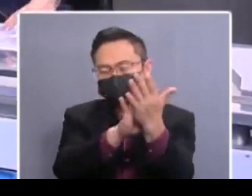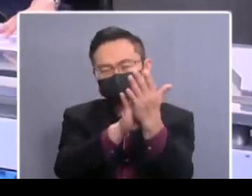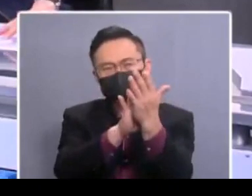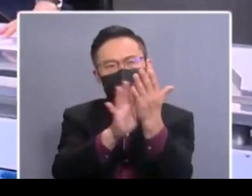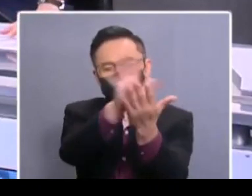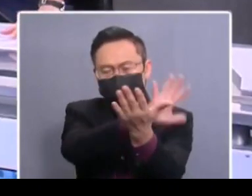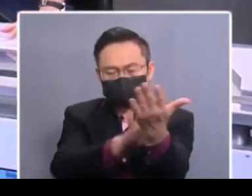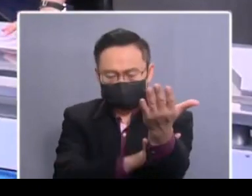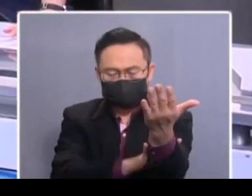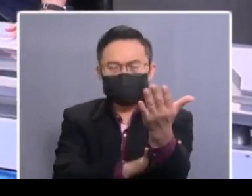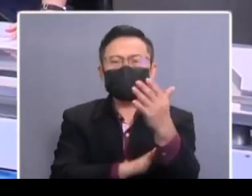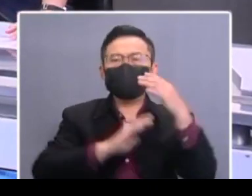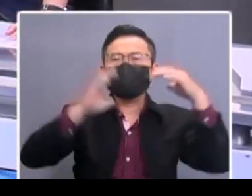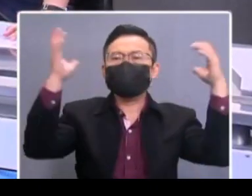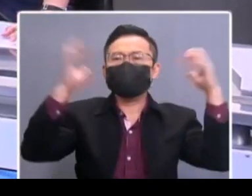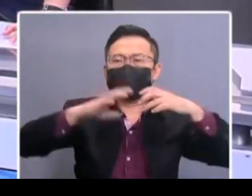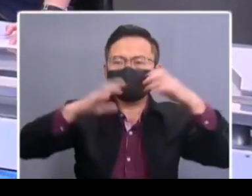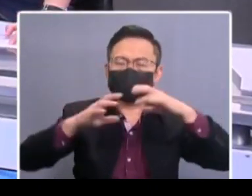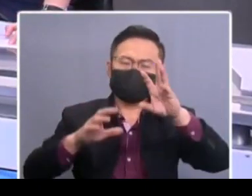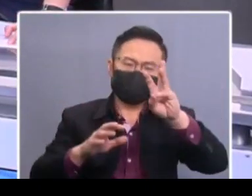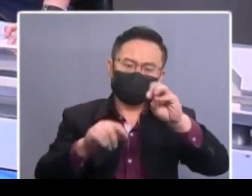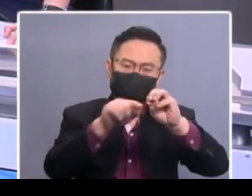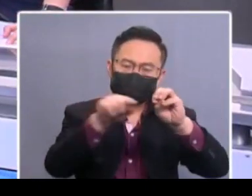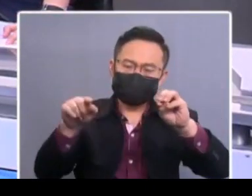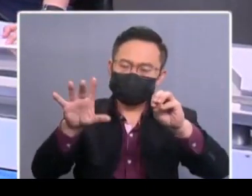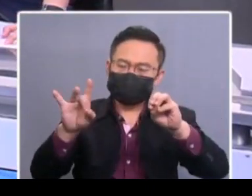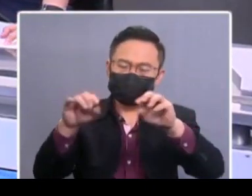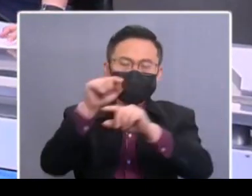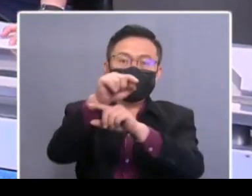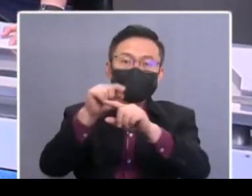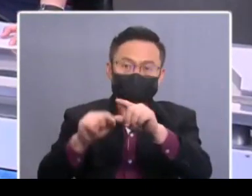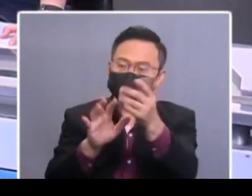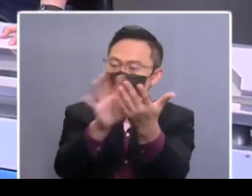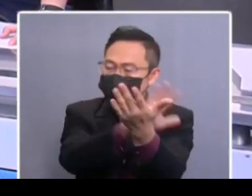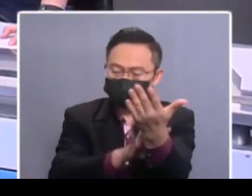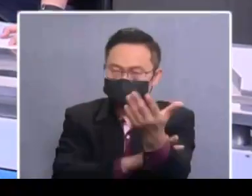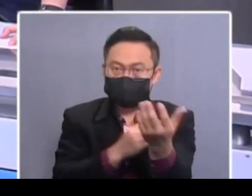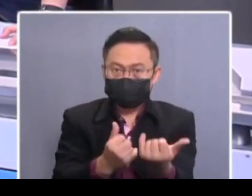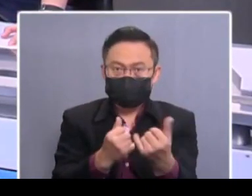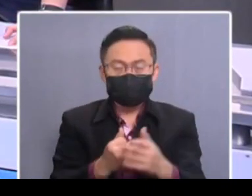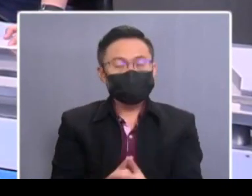สักร้อยละ60ถึง80เลยทีเดียวนะคะ แล้วช่วงประมาณใกล้ๆสิ้นเดือนต้องระวังน้ำท่วมเลย